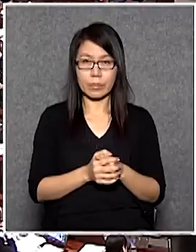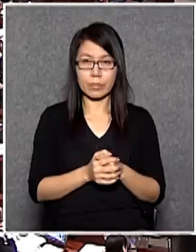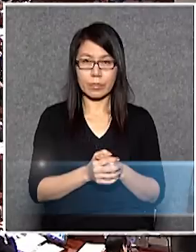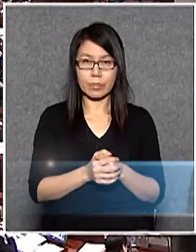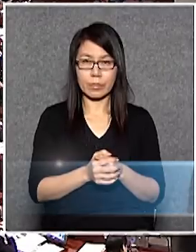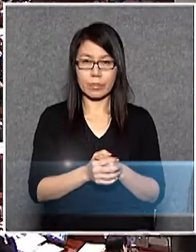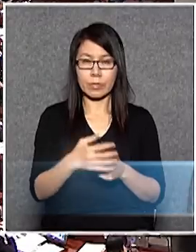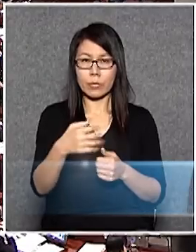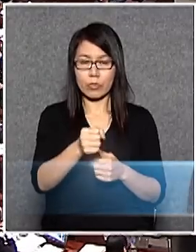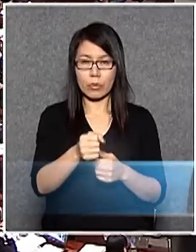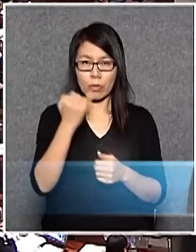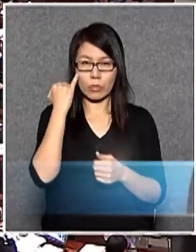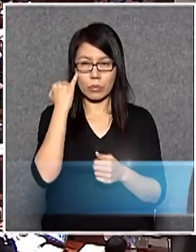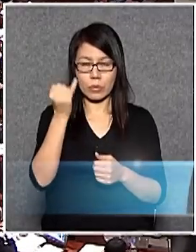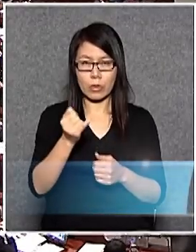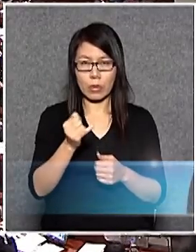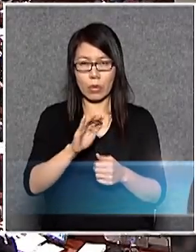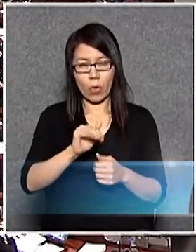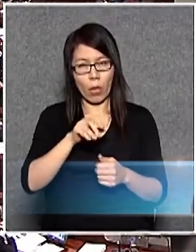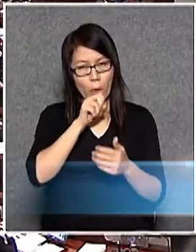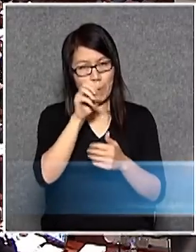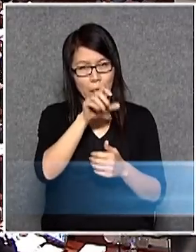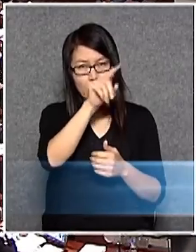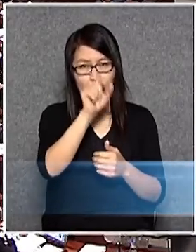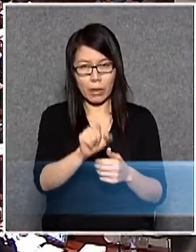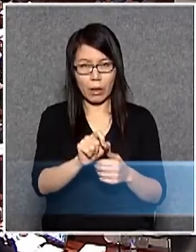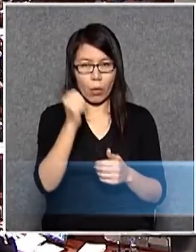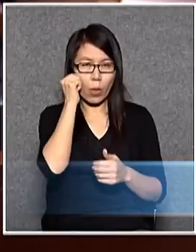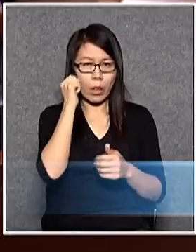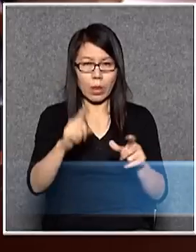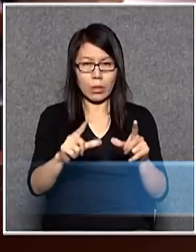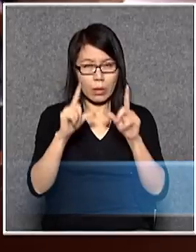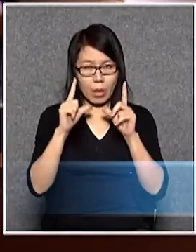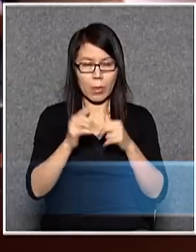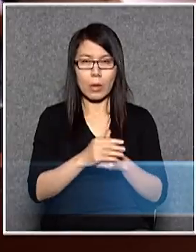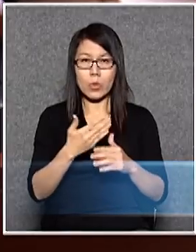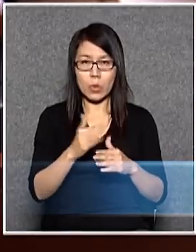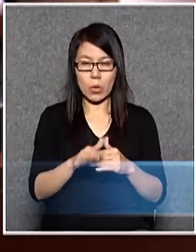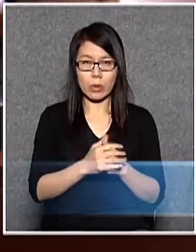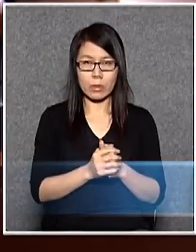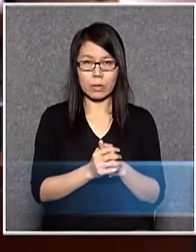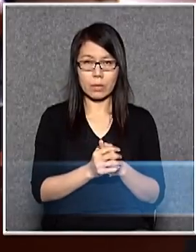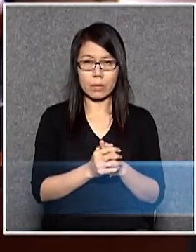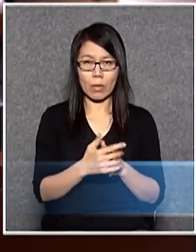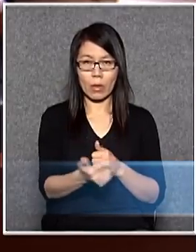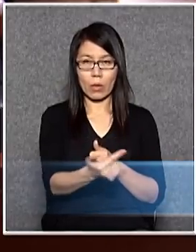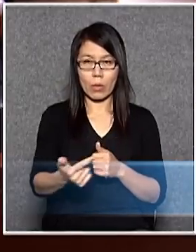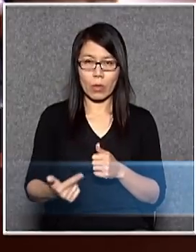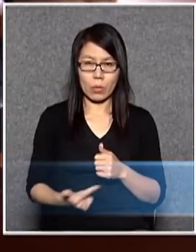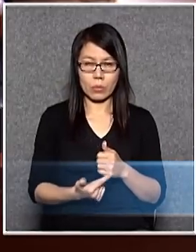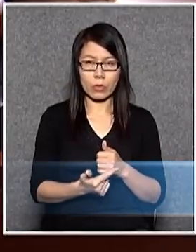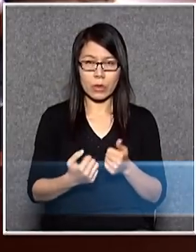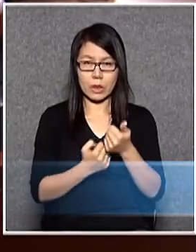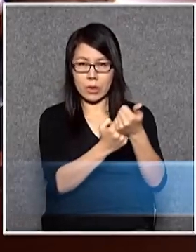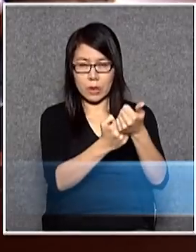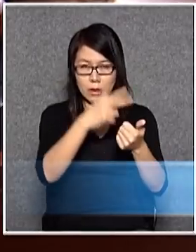主席，我不知道是不是因为我问的问题是很难答，所以纷纷这么多这些建制派议员